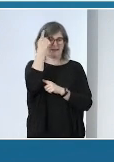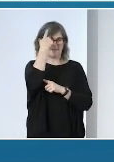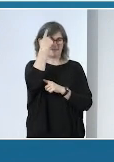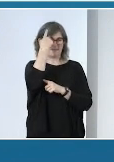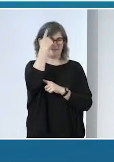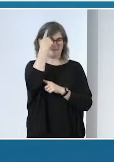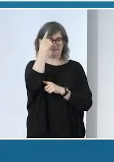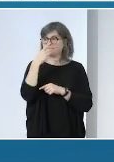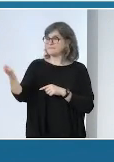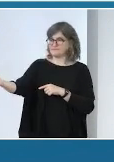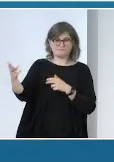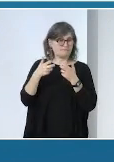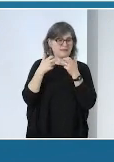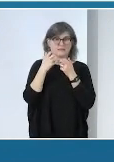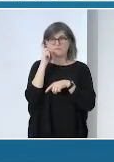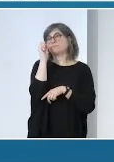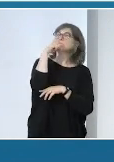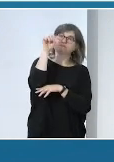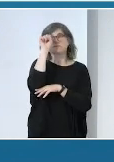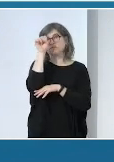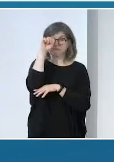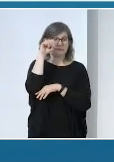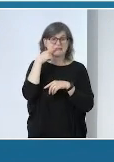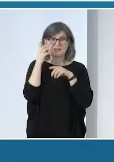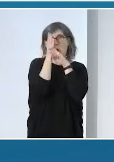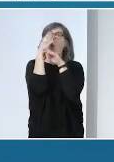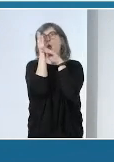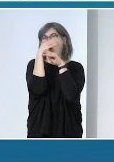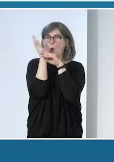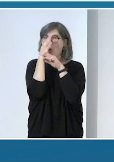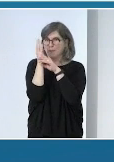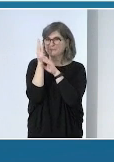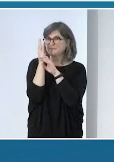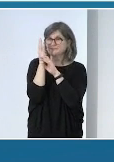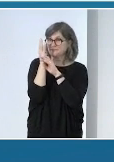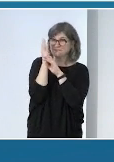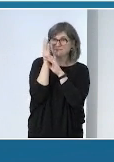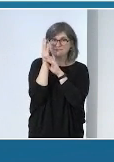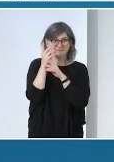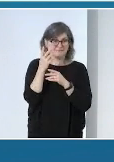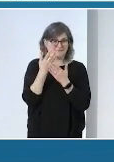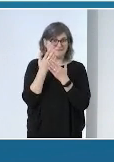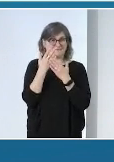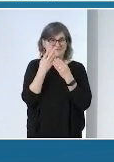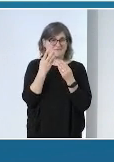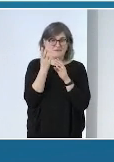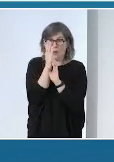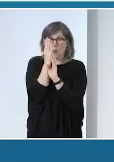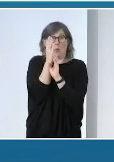ça. Voilà. Alors là, il y a tous mes cils, mes cellules ciliées qui